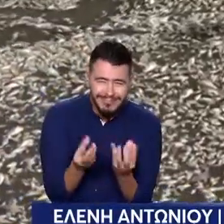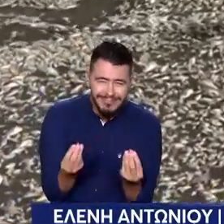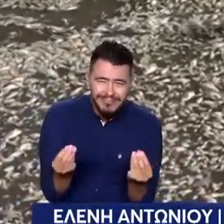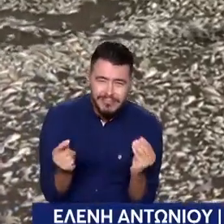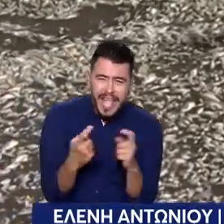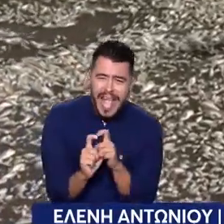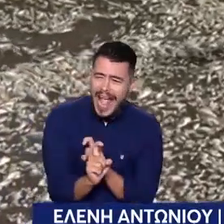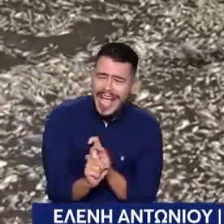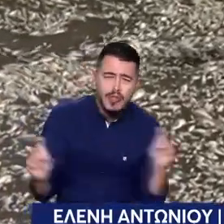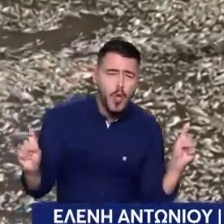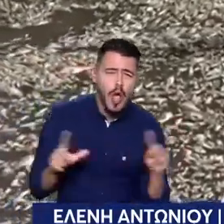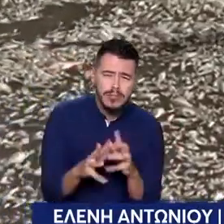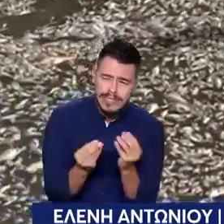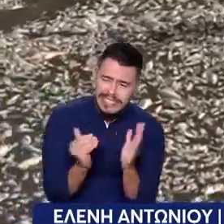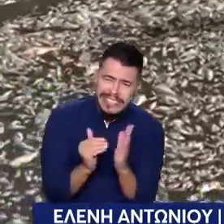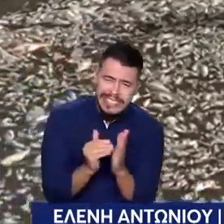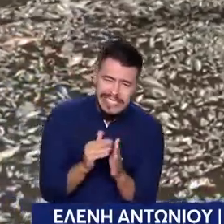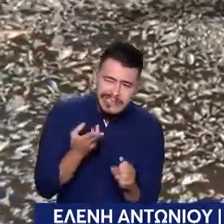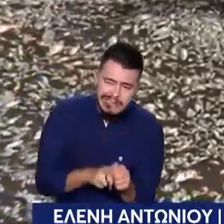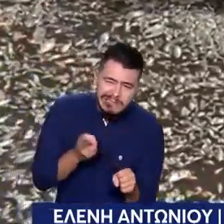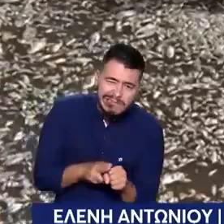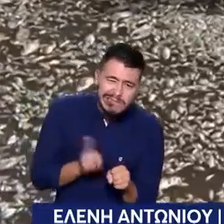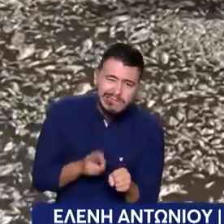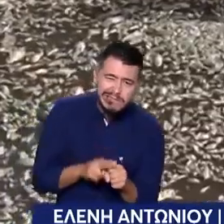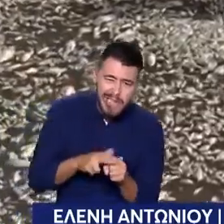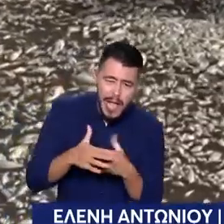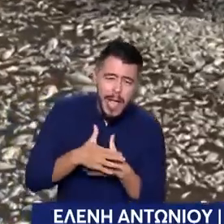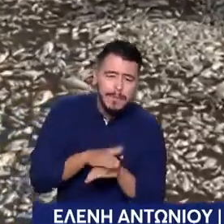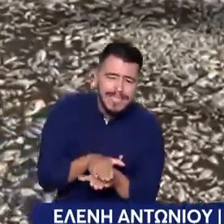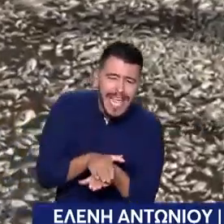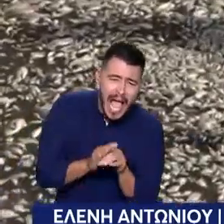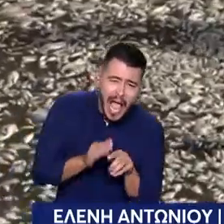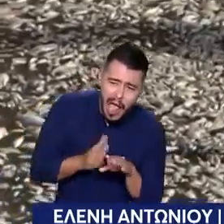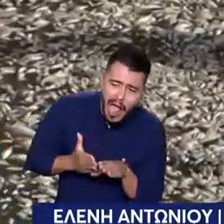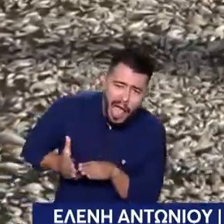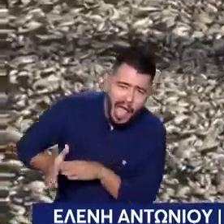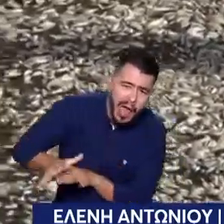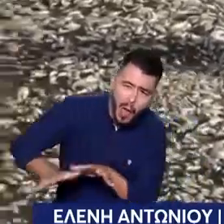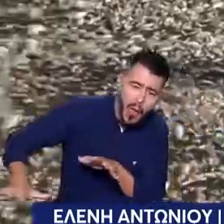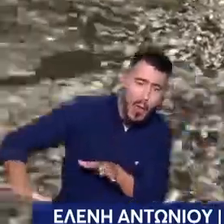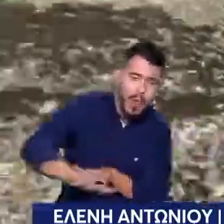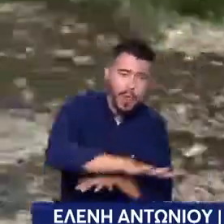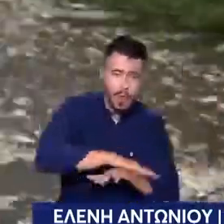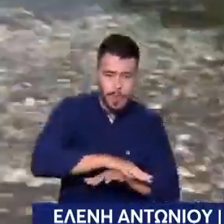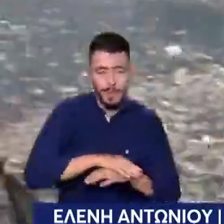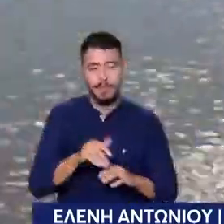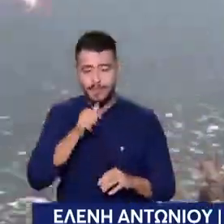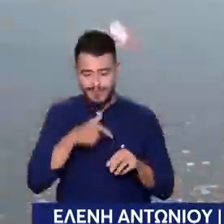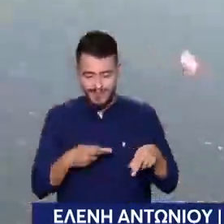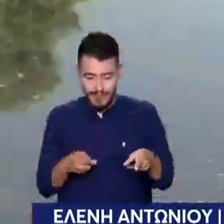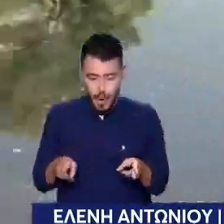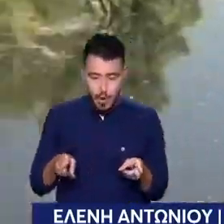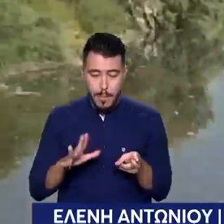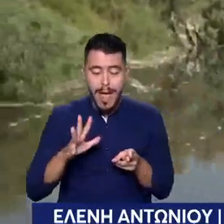Ξηριά. Το καλό της υπόθεσης είναι ότι κατά μήκος μέχρι να εκβάλει ο Ξηριάς στον